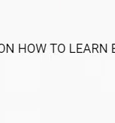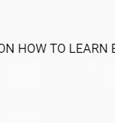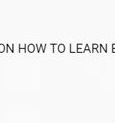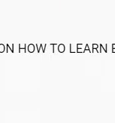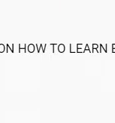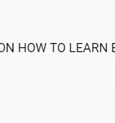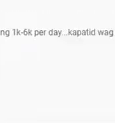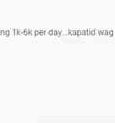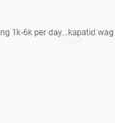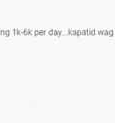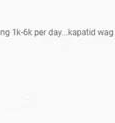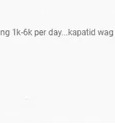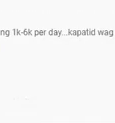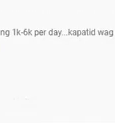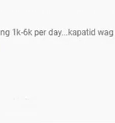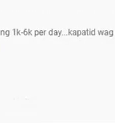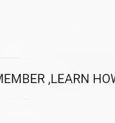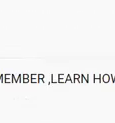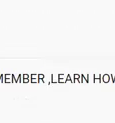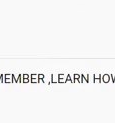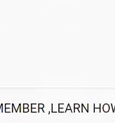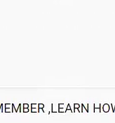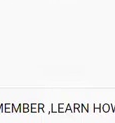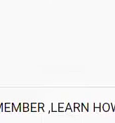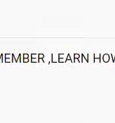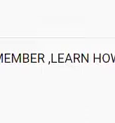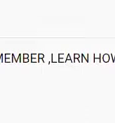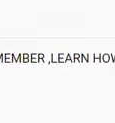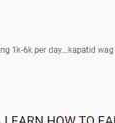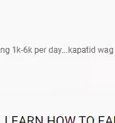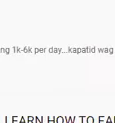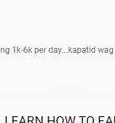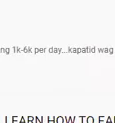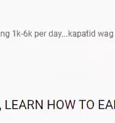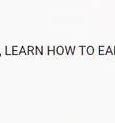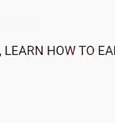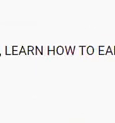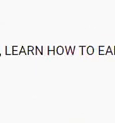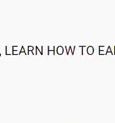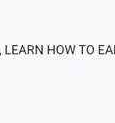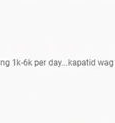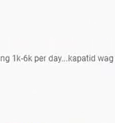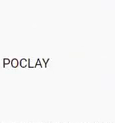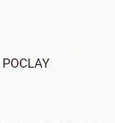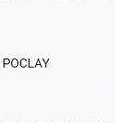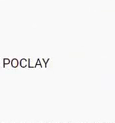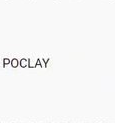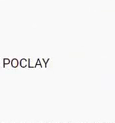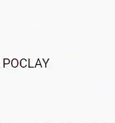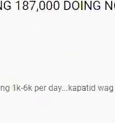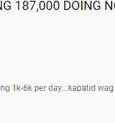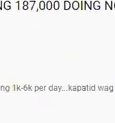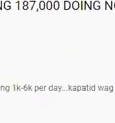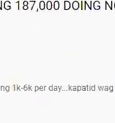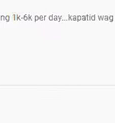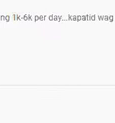nag-refer sa iyo ng video, right? So pwede mong hanapin yung guys, ito sila, ito si Gina. Ito yung mga tao na nasa team ko, tama? So sila